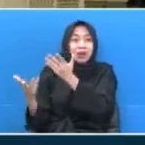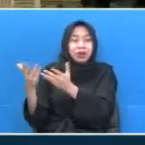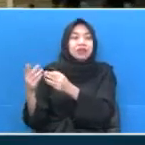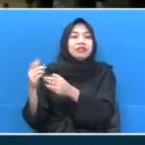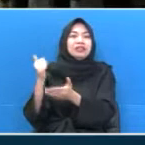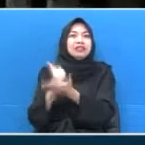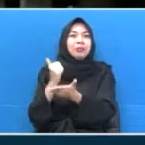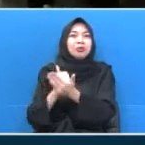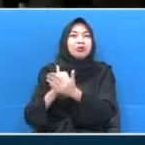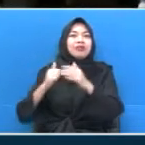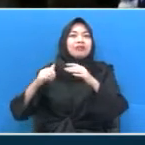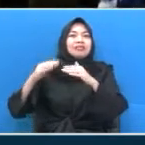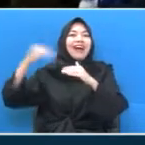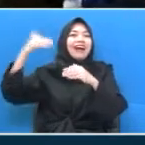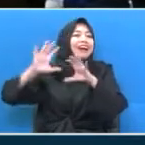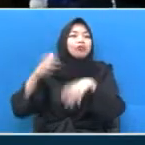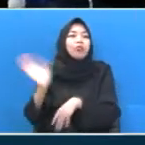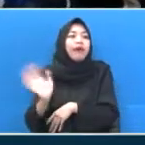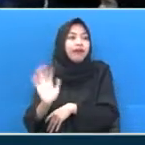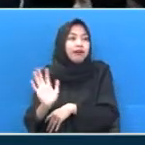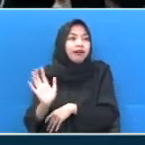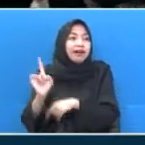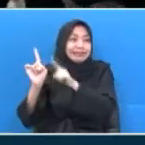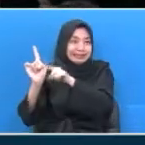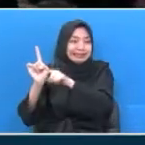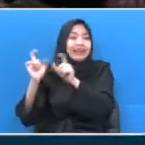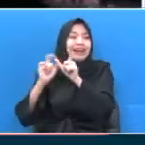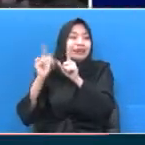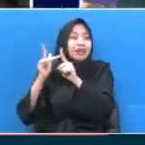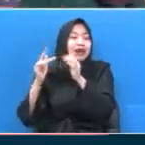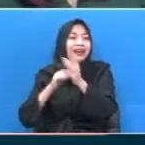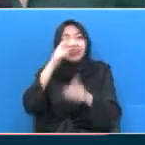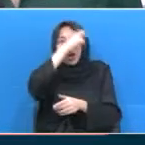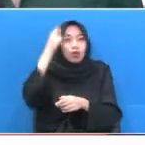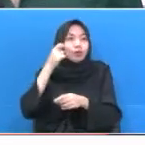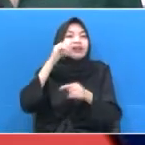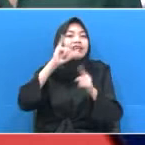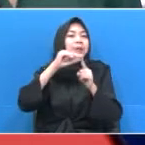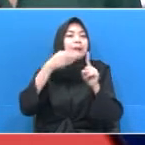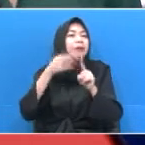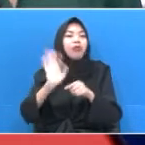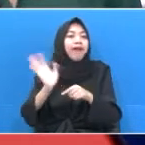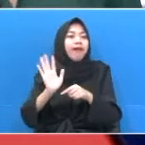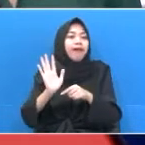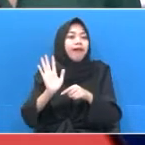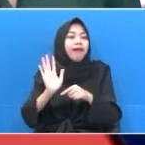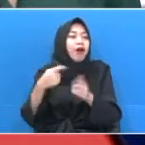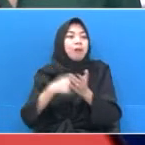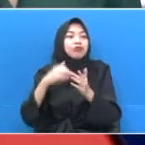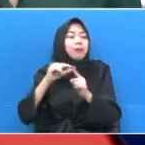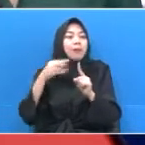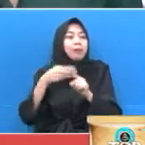kakak kelas mahasiswa IPB artinya dia bukan alumni IPB Oke orang luar Dia adalah